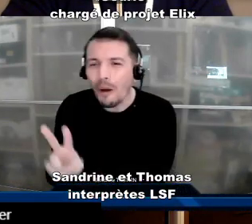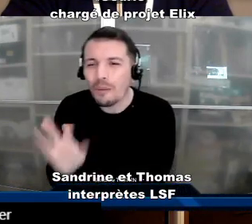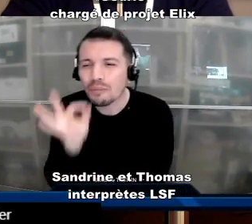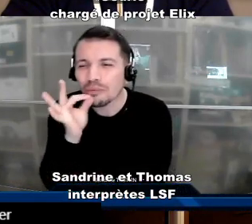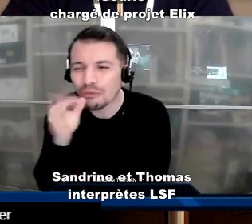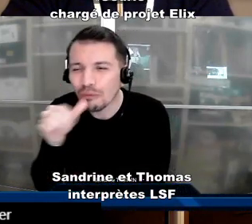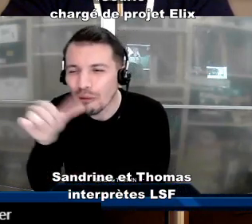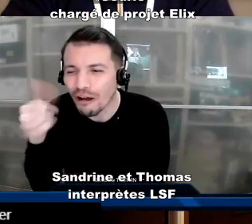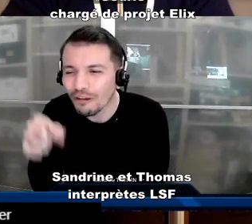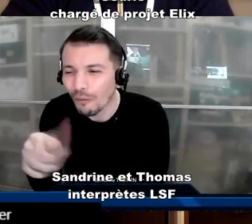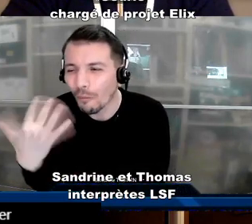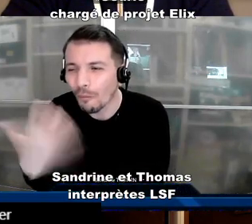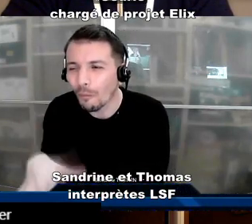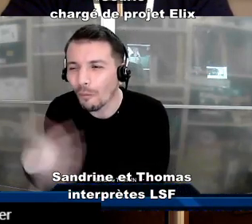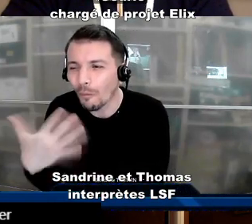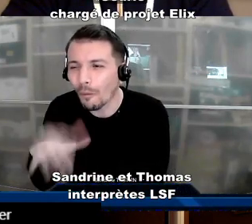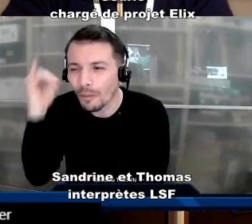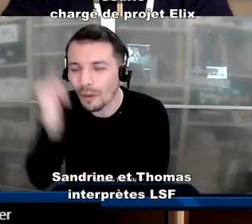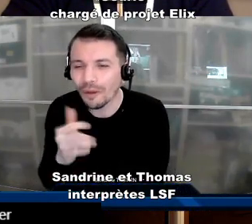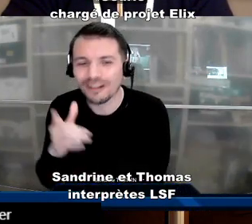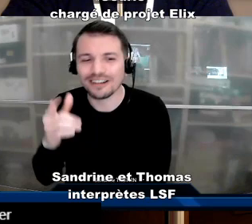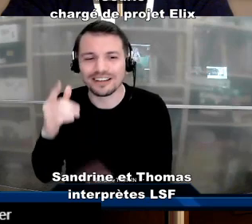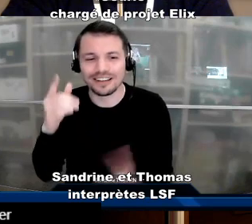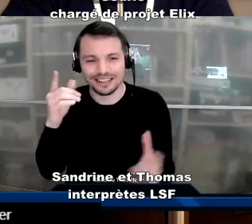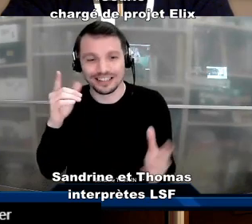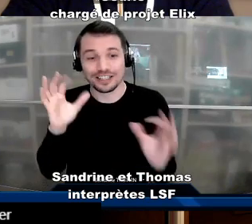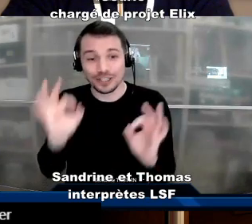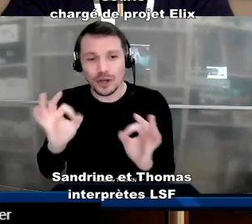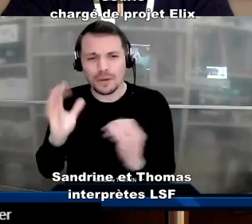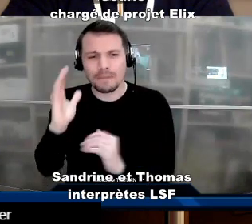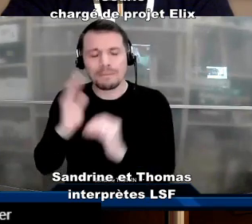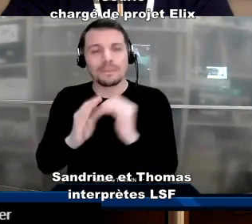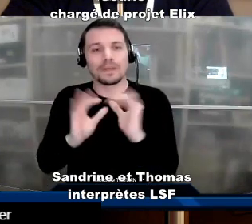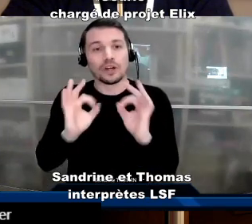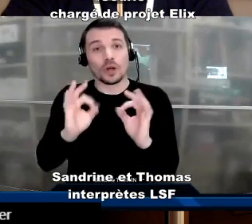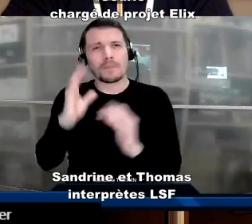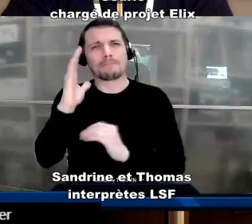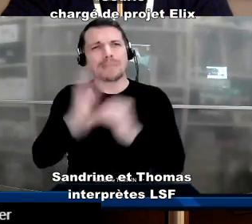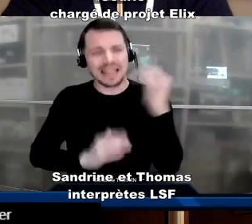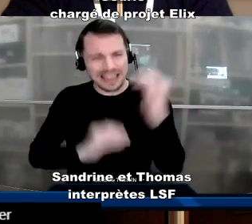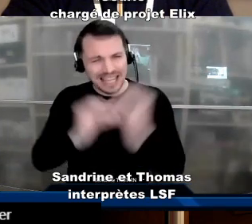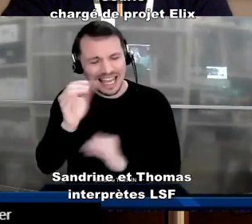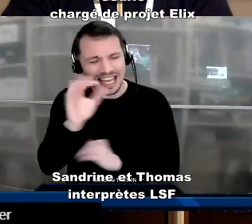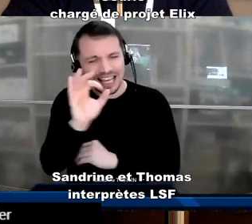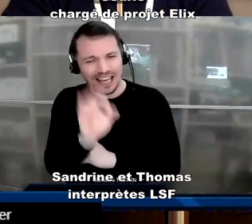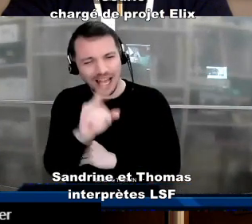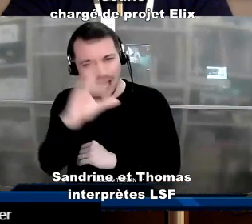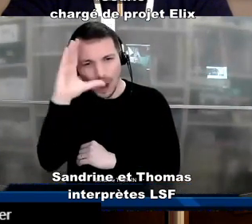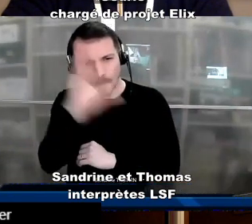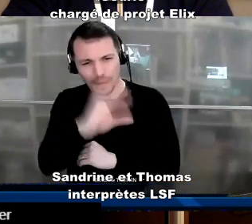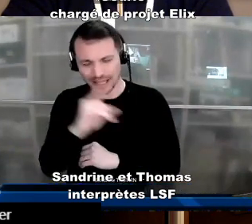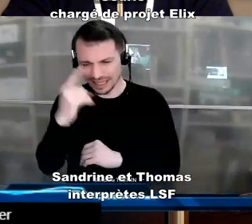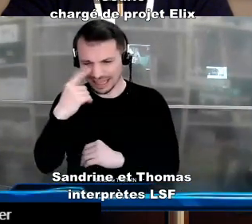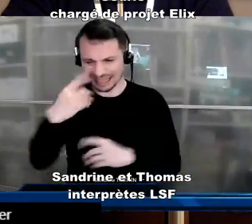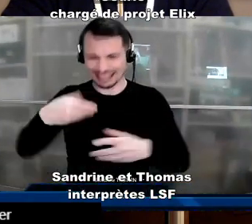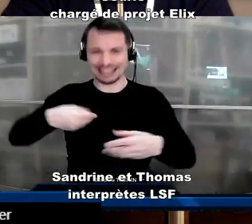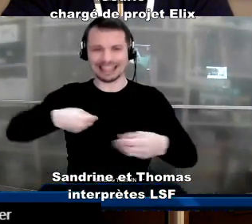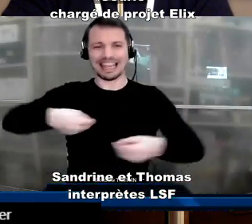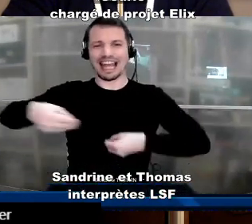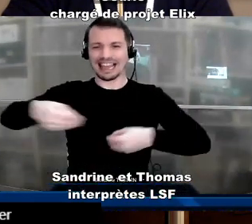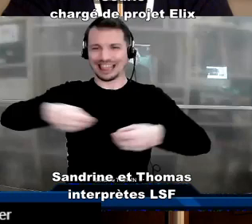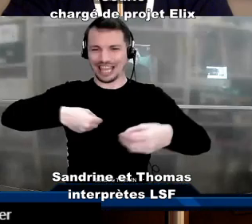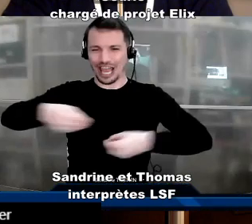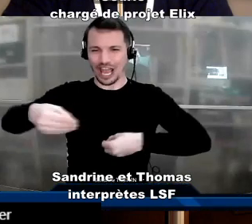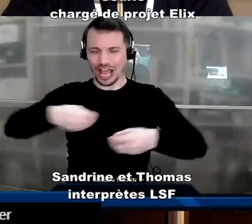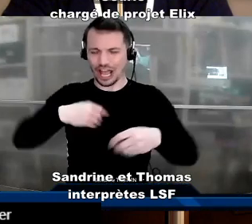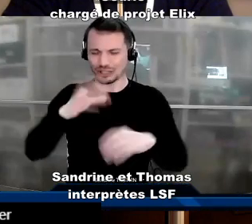tout. Alors je crois qu'il est sur les métiers. J'avais oublié le métier directeur, j'ai regardé la définition, il me semble que c'est directeur,